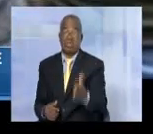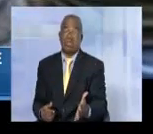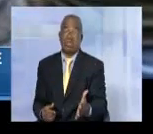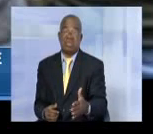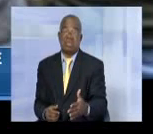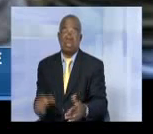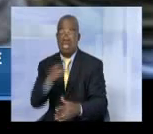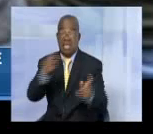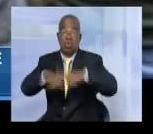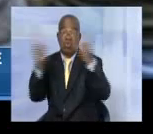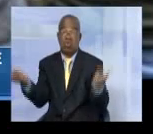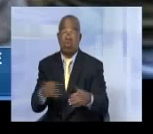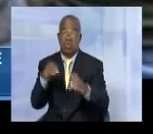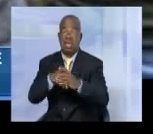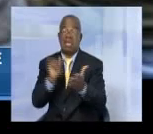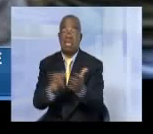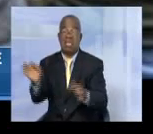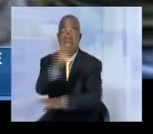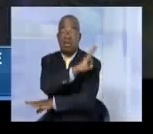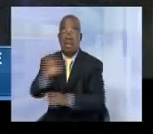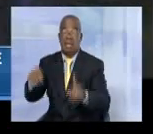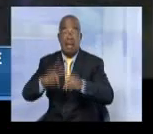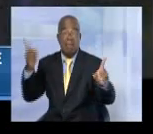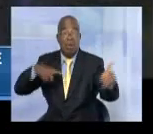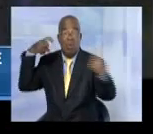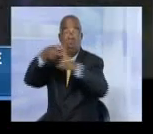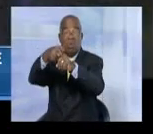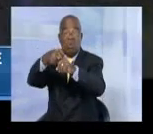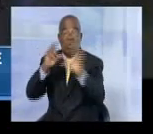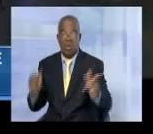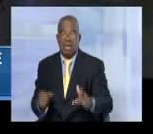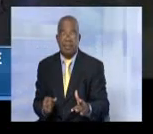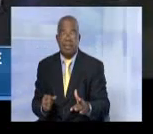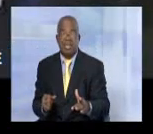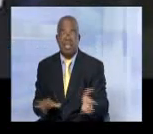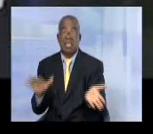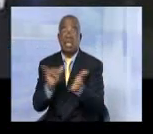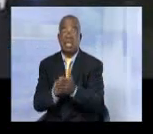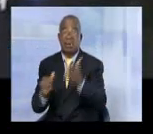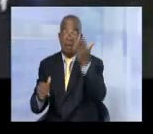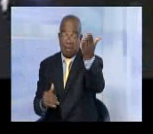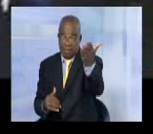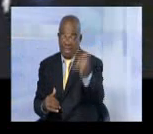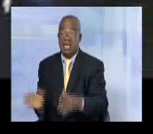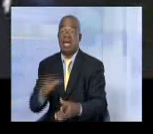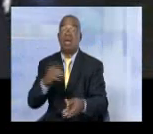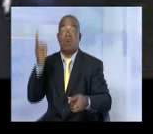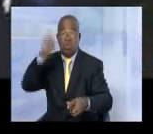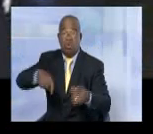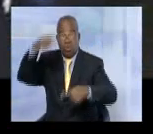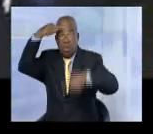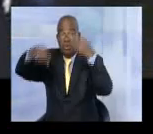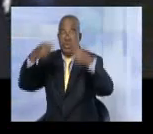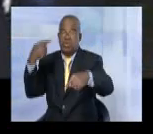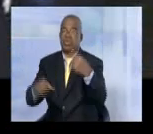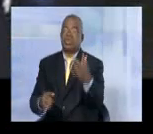forêt classée du Mont Péco. Arrêté le 20 mai 2013, Amadé Orémi fait l'objet d'une poursuite